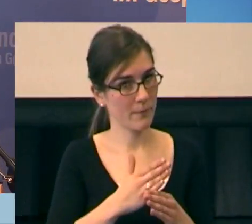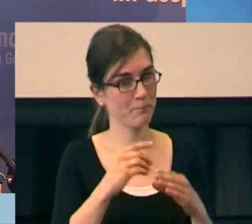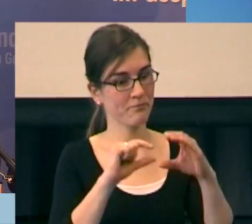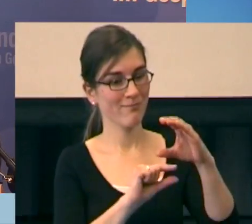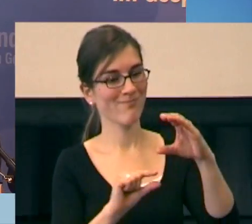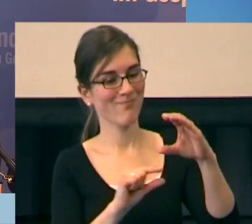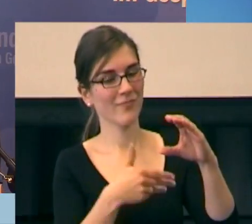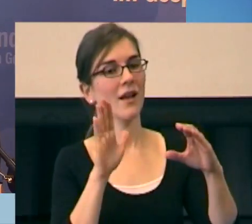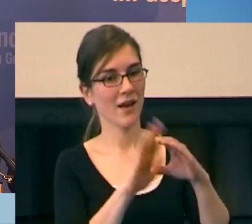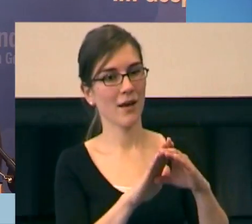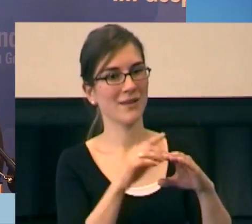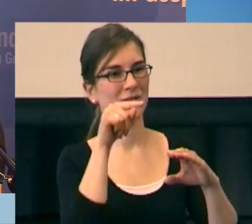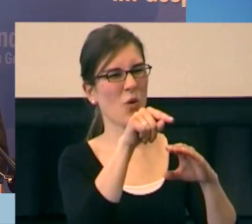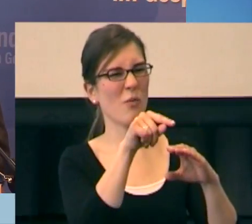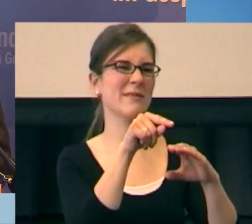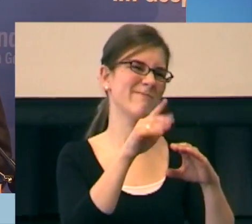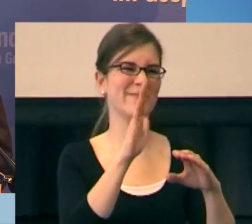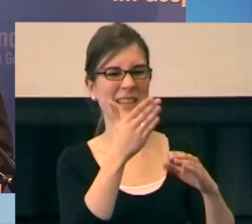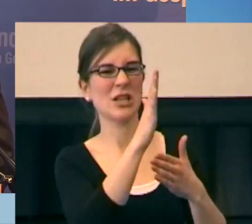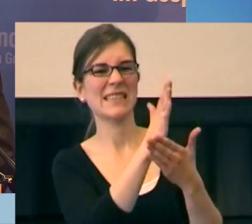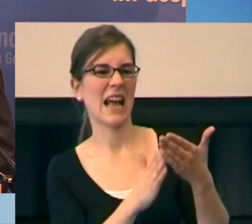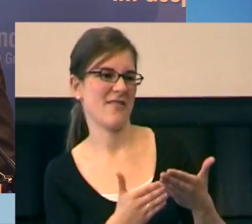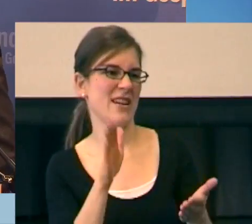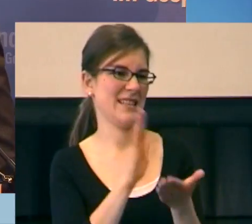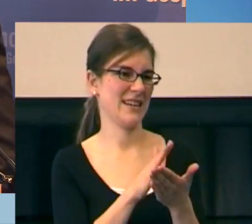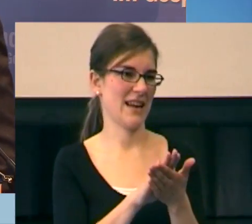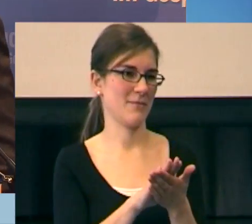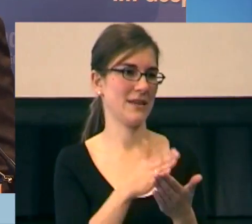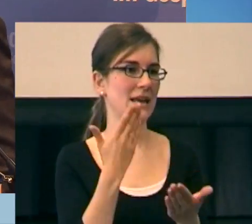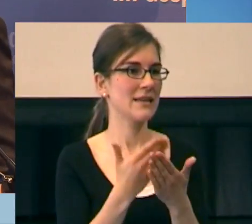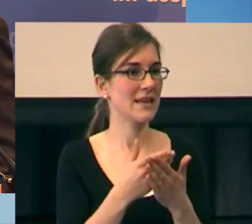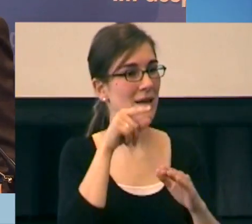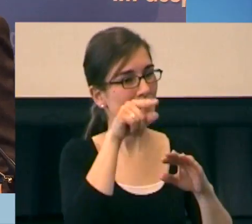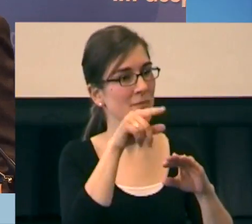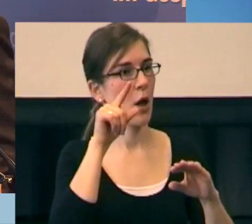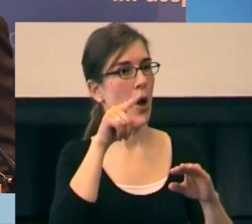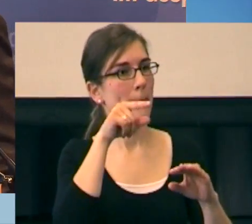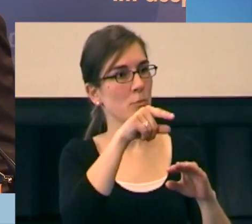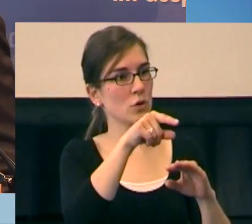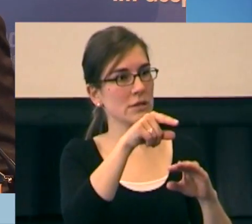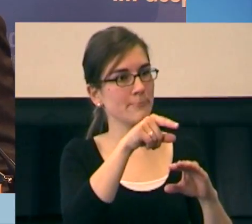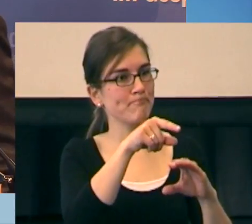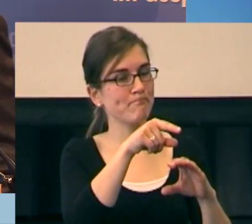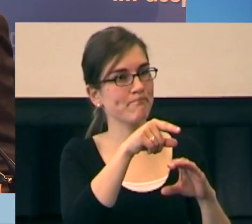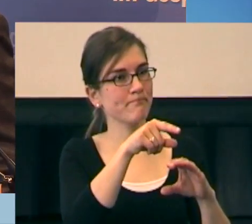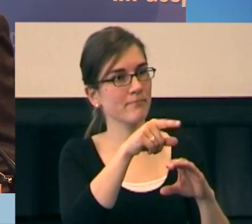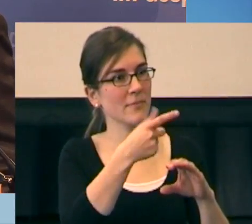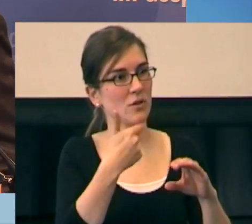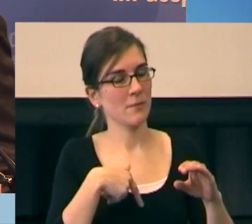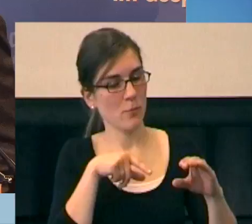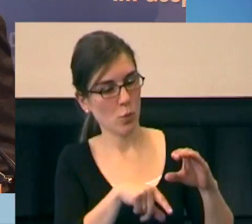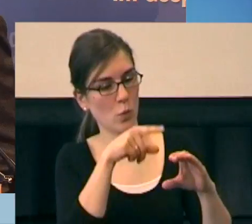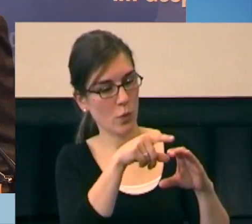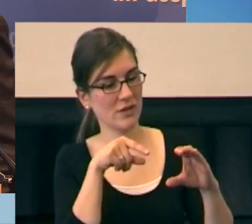untere Schließmuskel, der obere nur noch zum Teil. Sie müssen also praktisch den Schließmuskel, den sie vom Gehirn aus steuern können, so